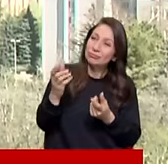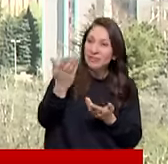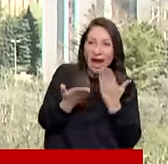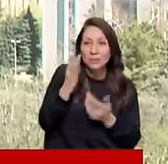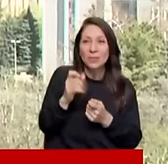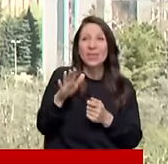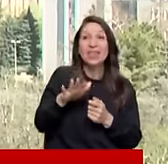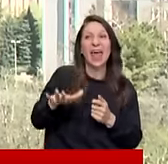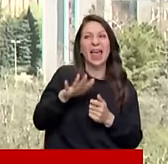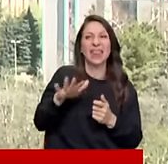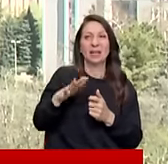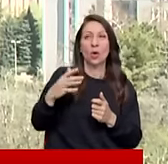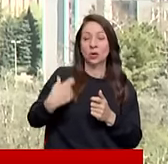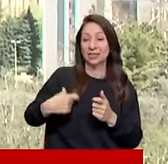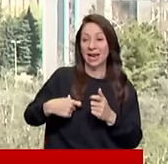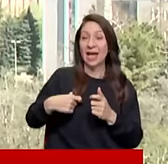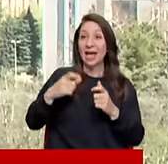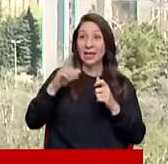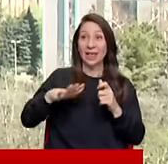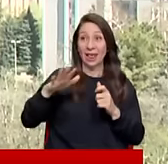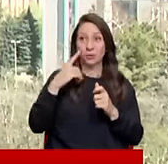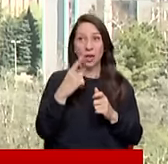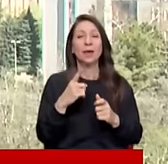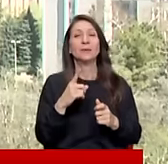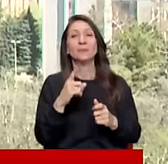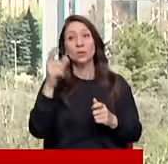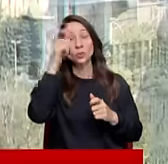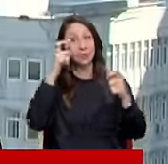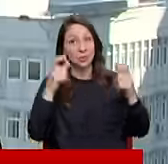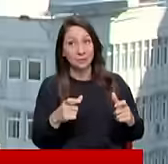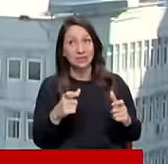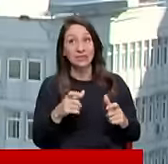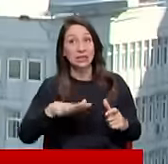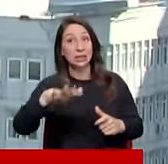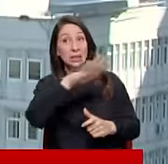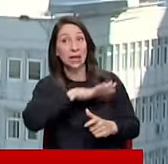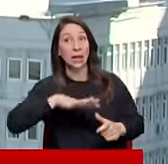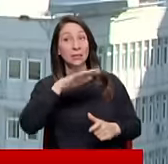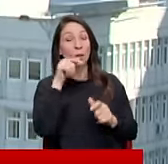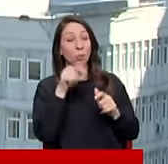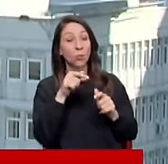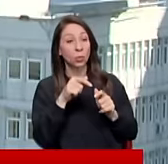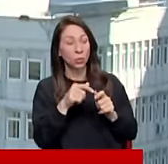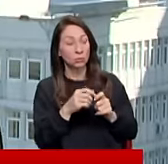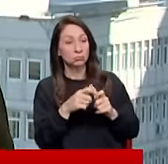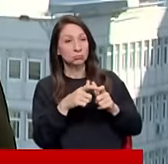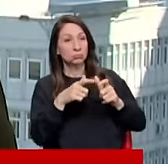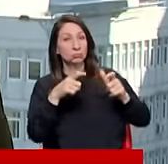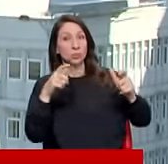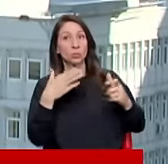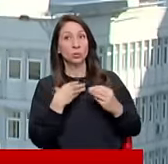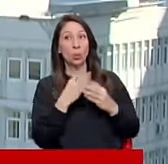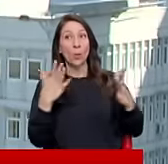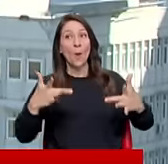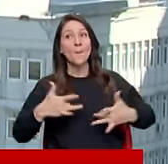şöyle genelden özele Etimesgut'a gelelim mi? Ya ülkemizin genelindeki bu aydınlanmayı ben büyük